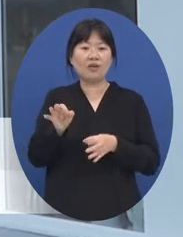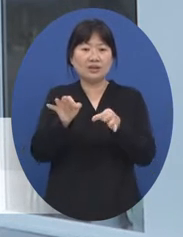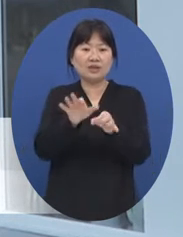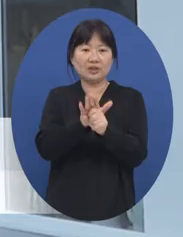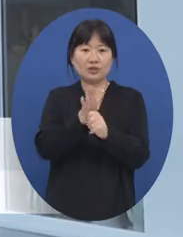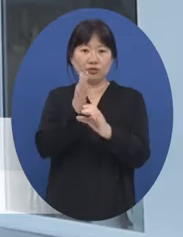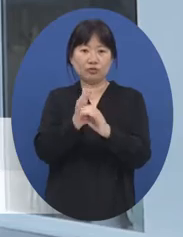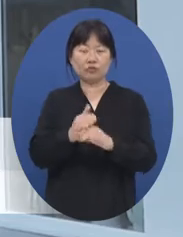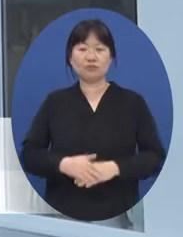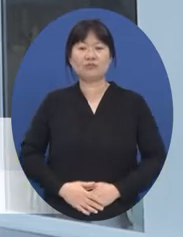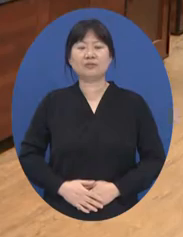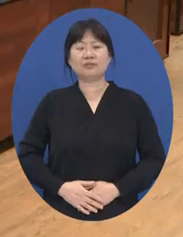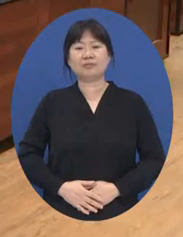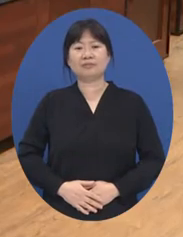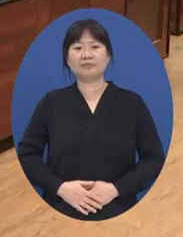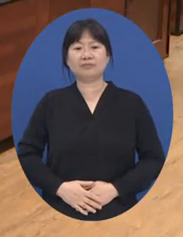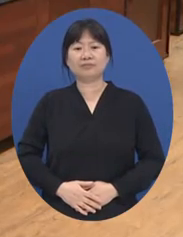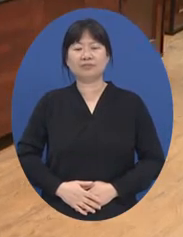최지연 기자입니다.